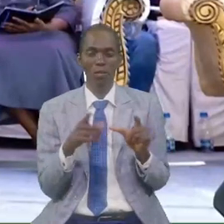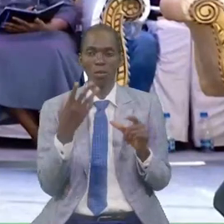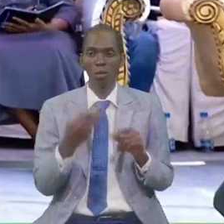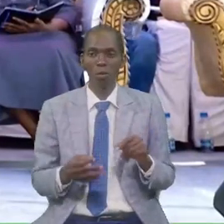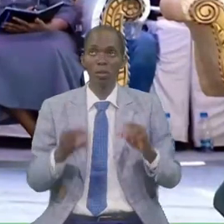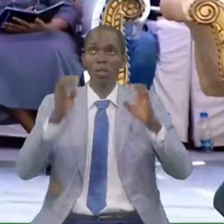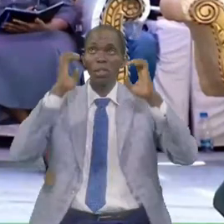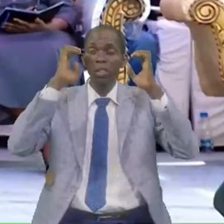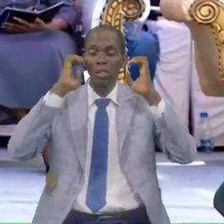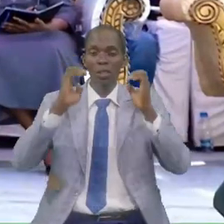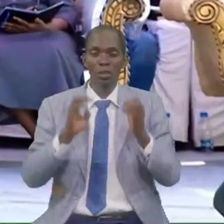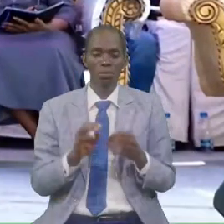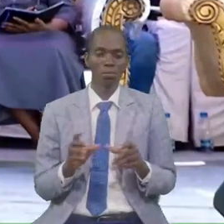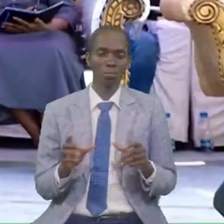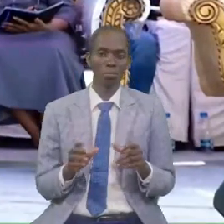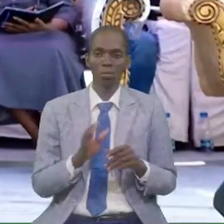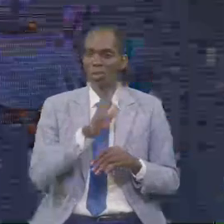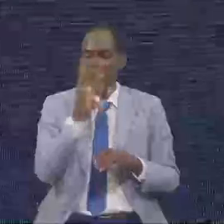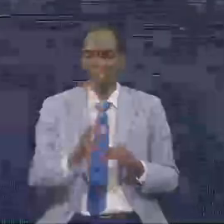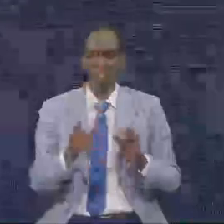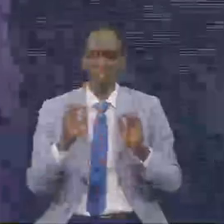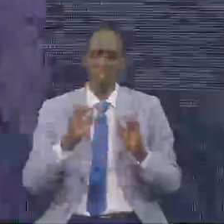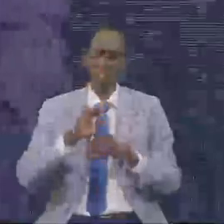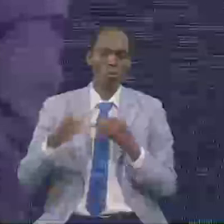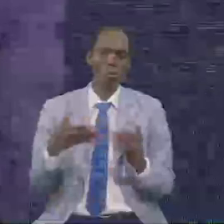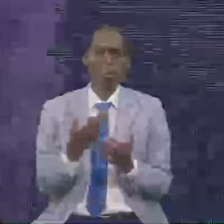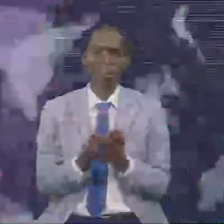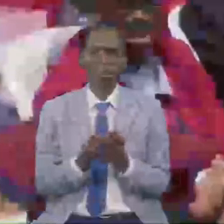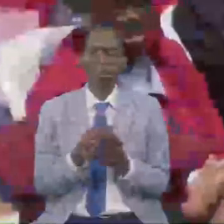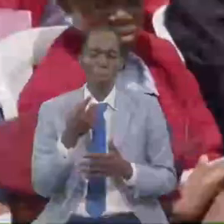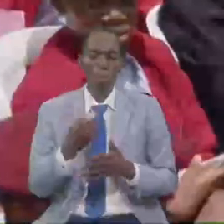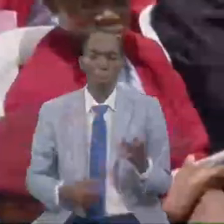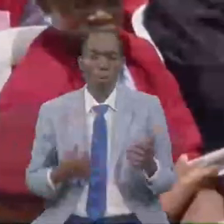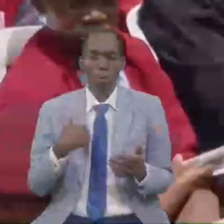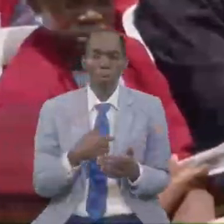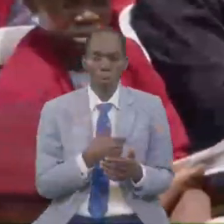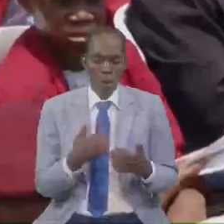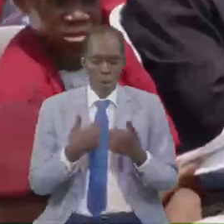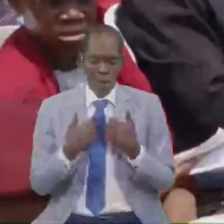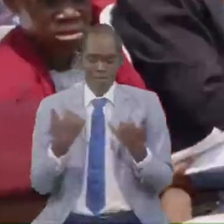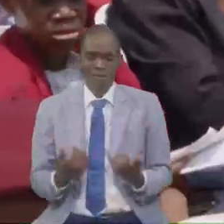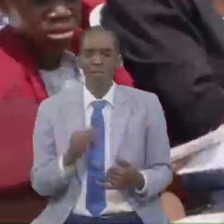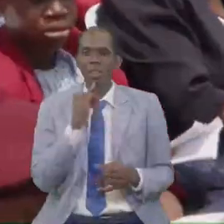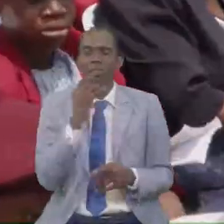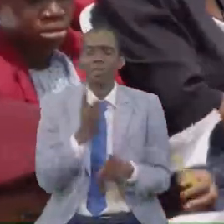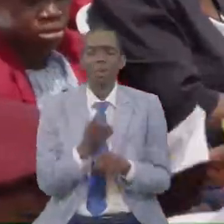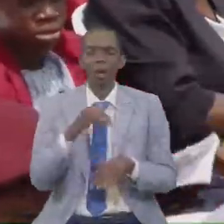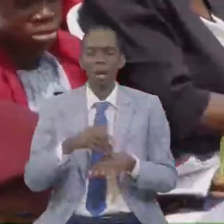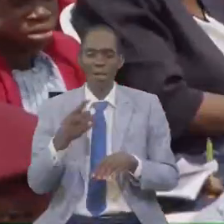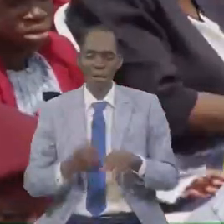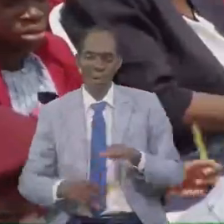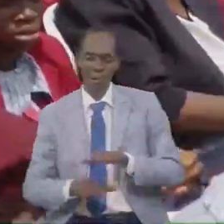Le premier niveau des études n'enseigne pas tout. Ce que nous avons sont les fondamentaux.